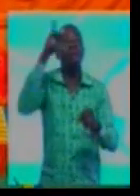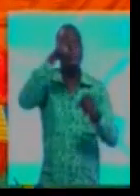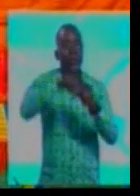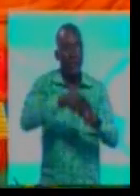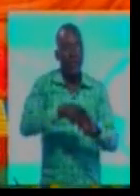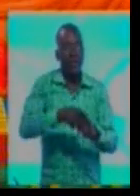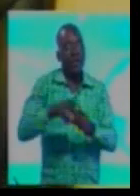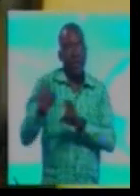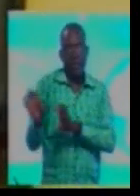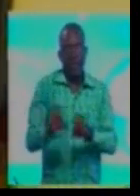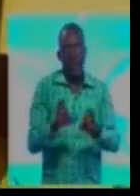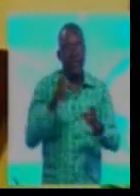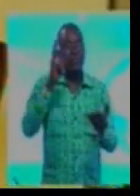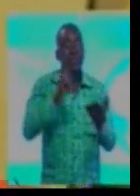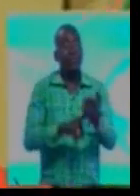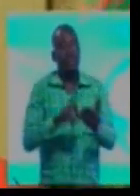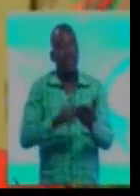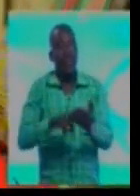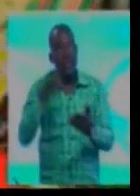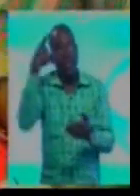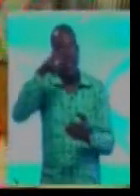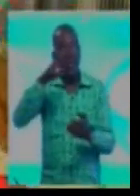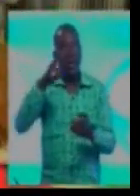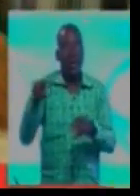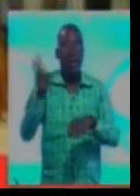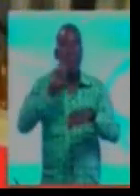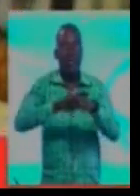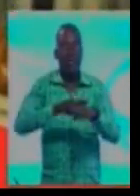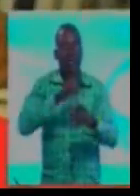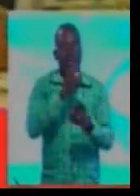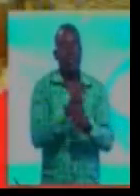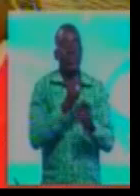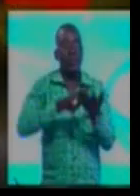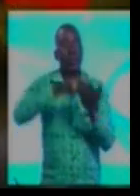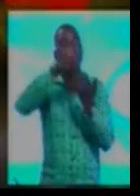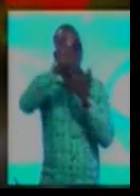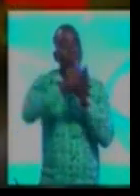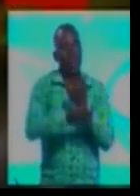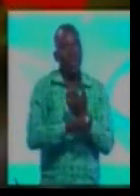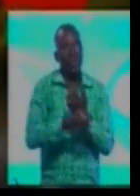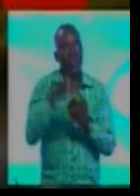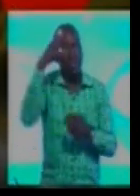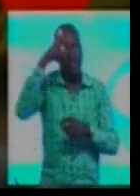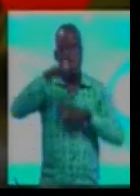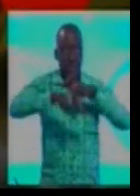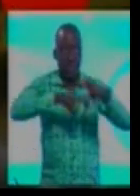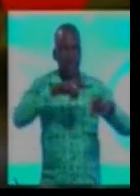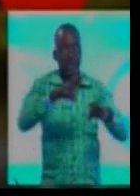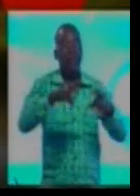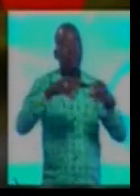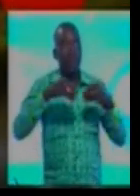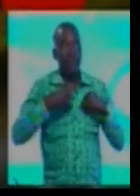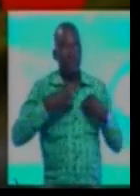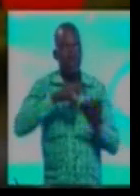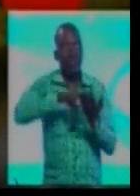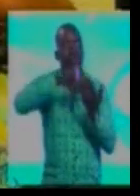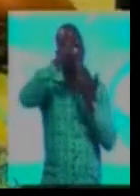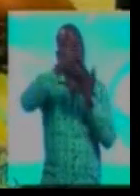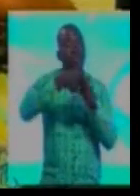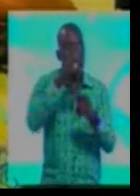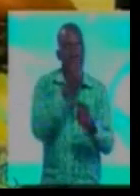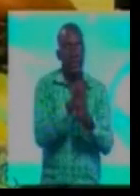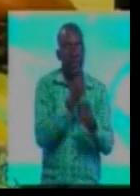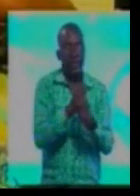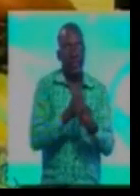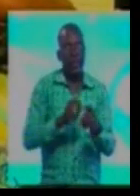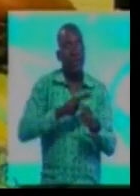des critiques pour améliorer la mise en œuvre de ces projets et programmes. C'est également l'occasion d'examiner et adopter le plan de travail et le budget de